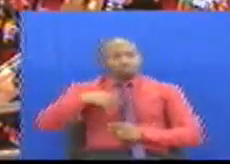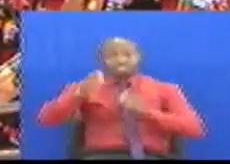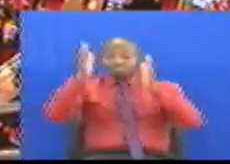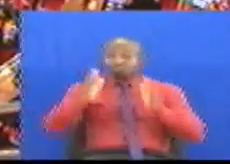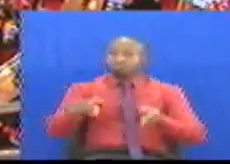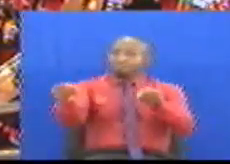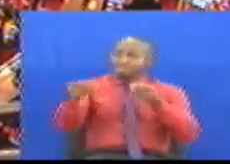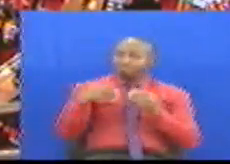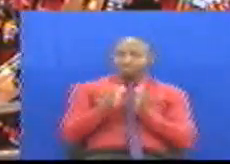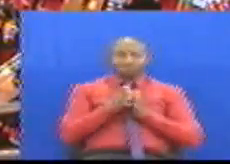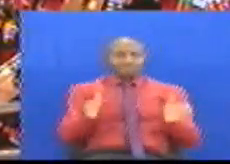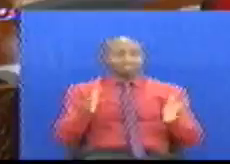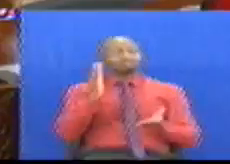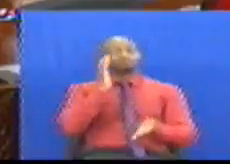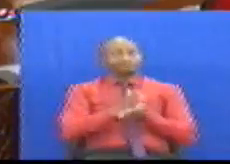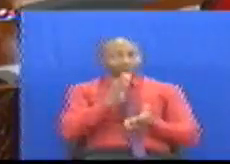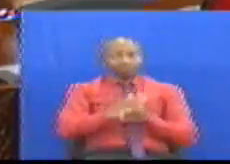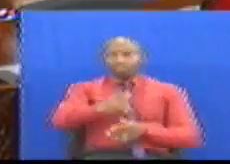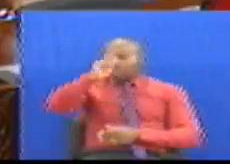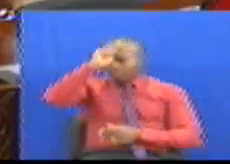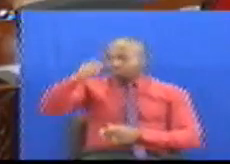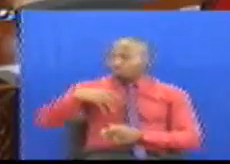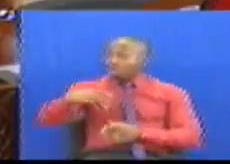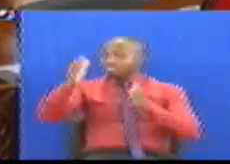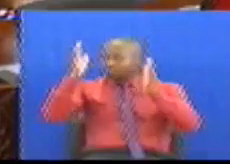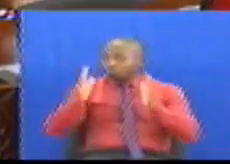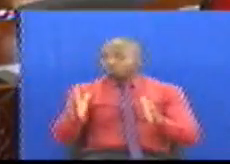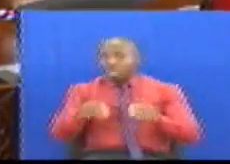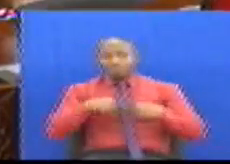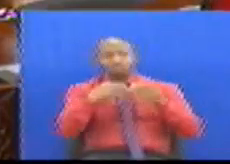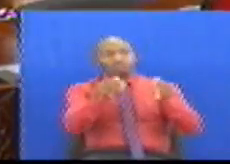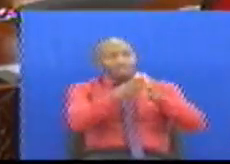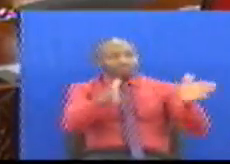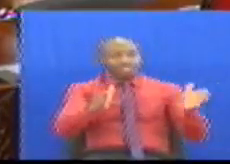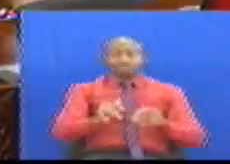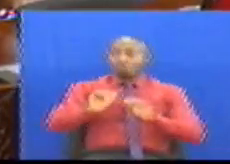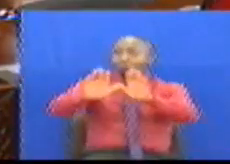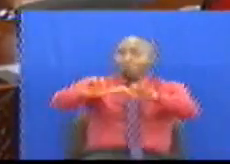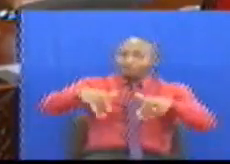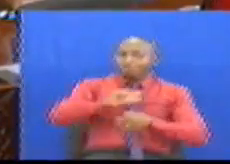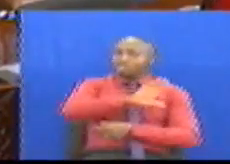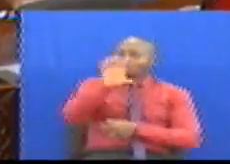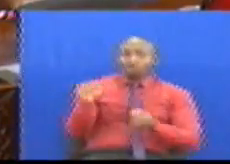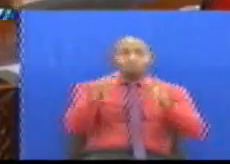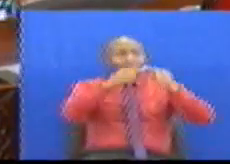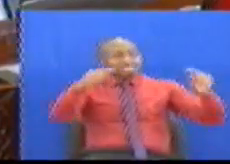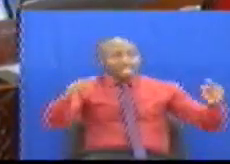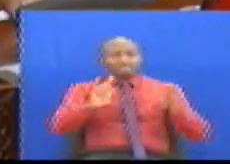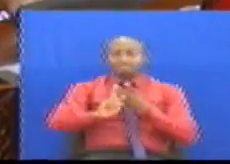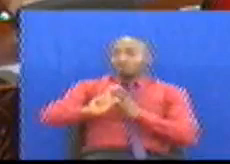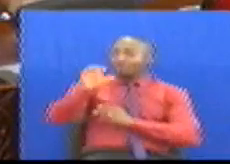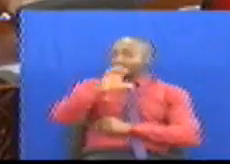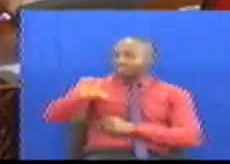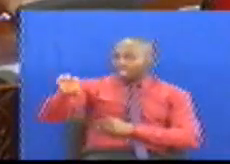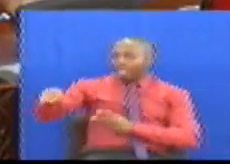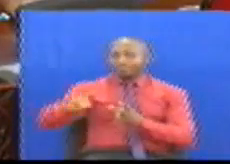hiyo. Kiukweli Mheshimiwa Waziri Mkuu amekuwa akitoa nafasi kwa wabunge wote wa upinzani na wa CCM,